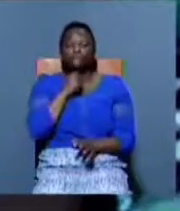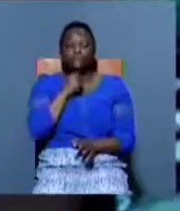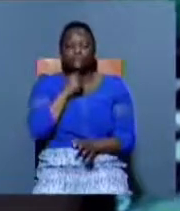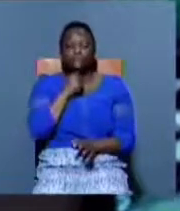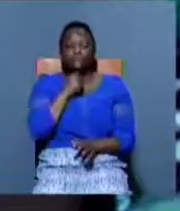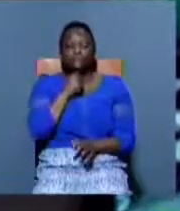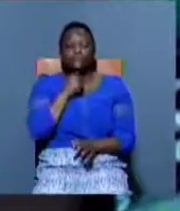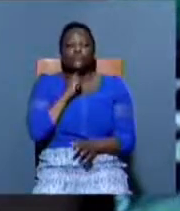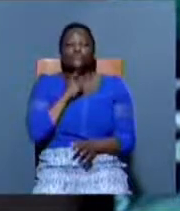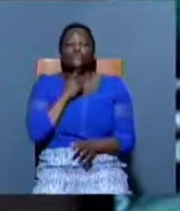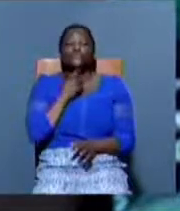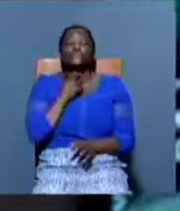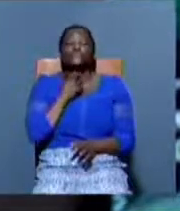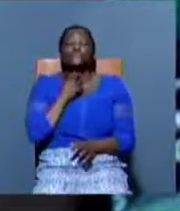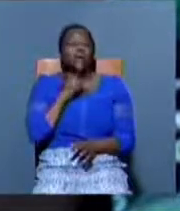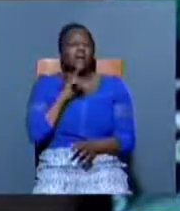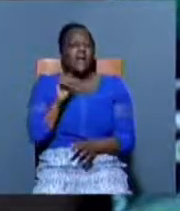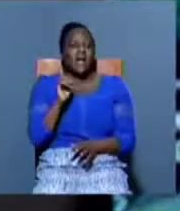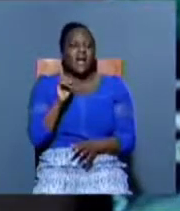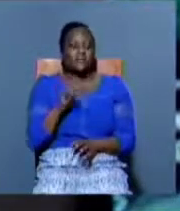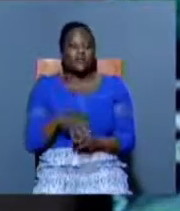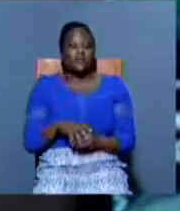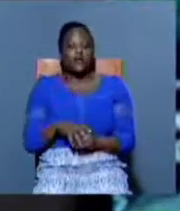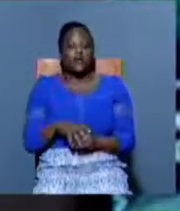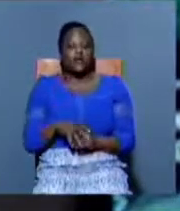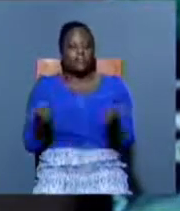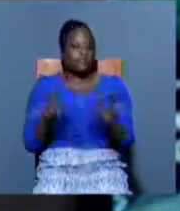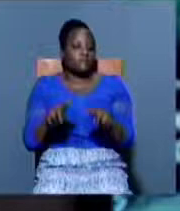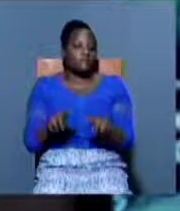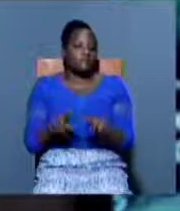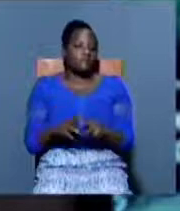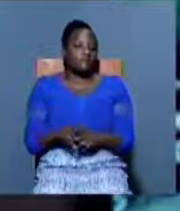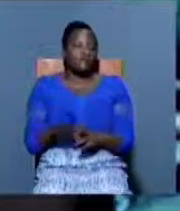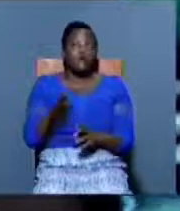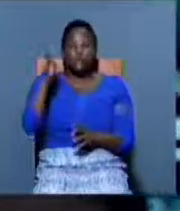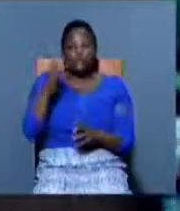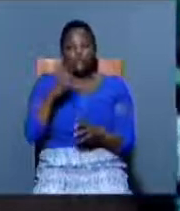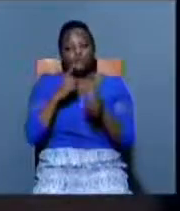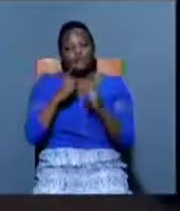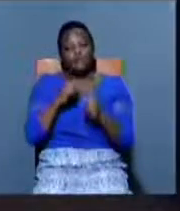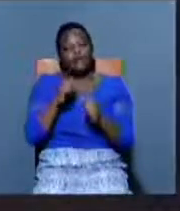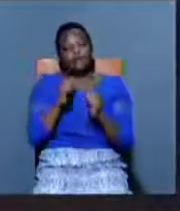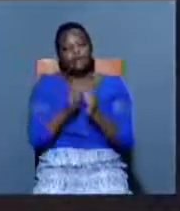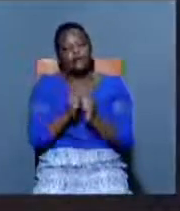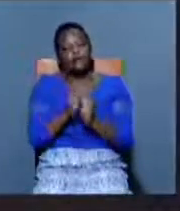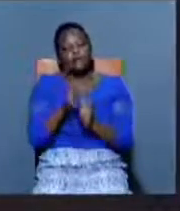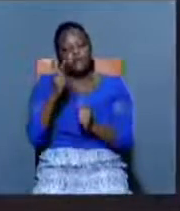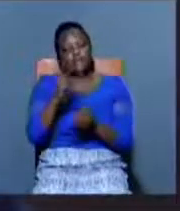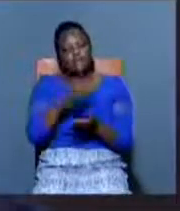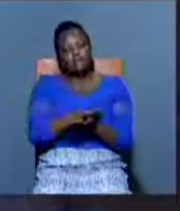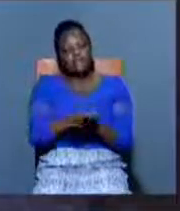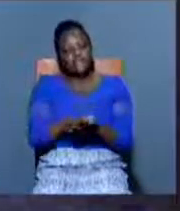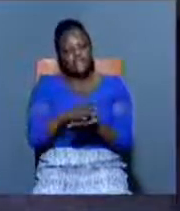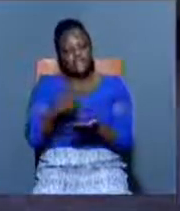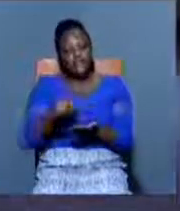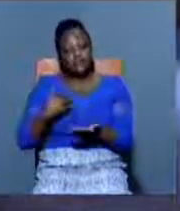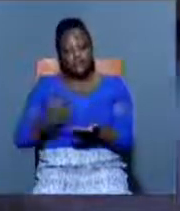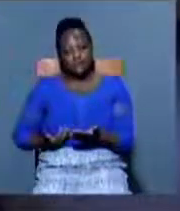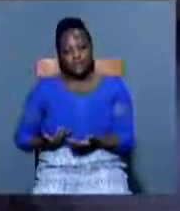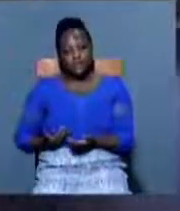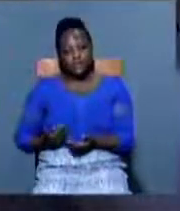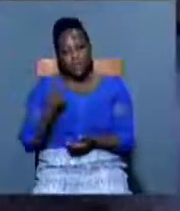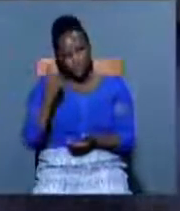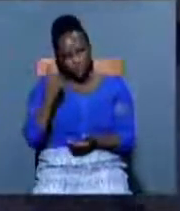Mungu alikuwa anamwambia mambo mawili ya msingi sana mwanamke. Jambo la kwanza muhimu, mwanamke